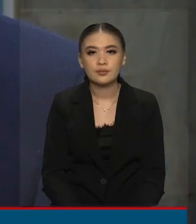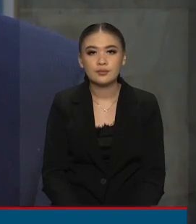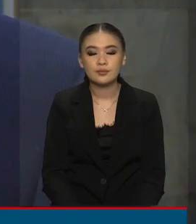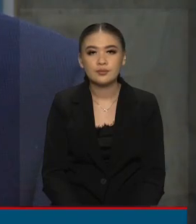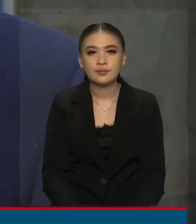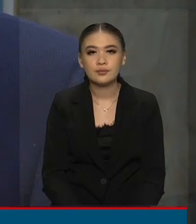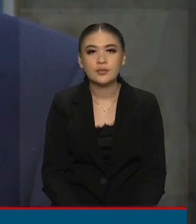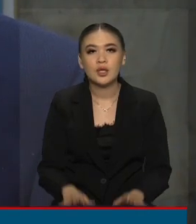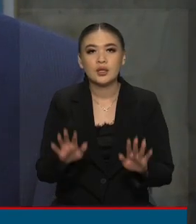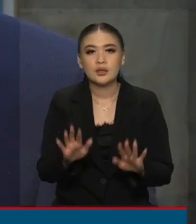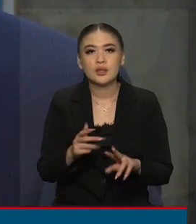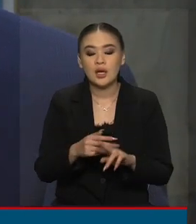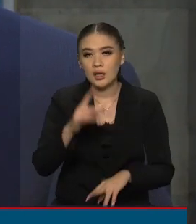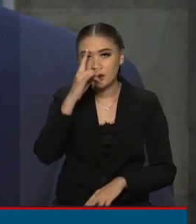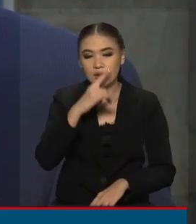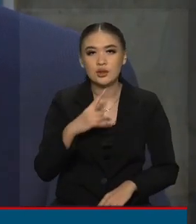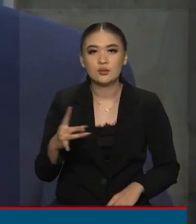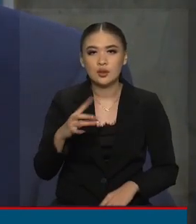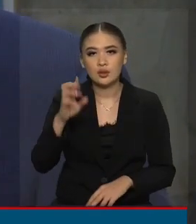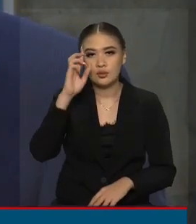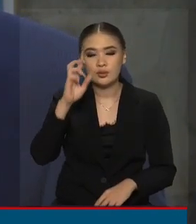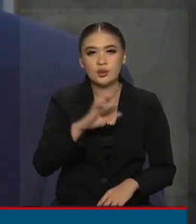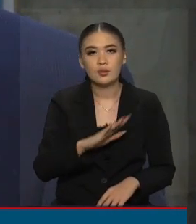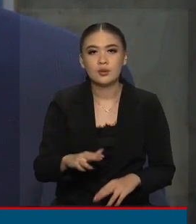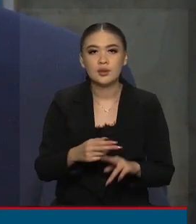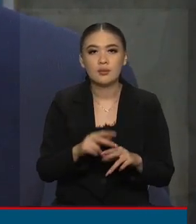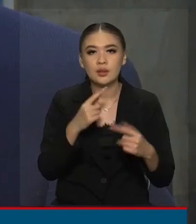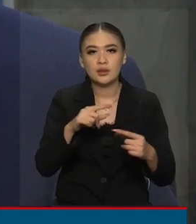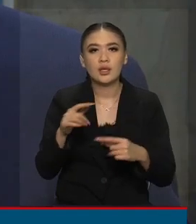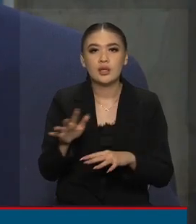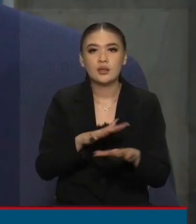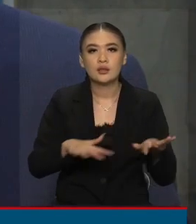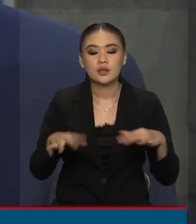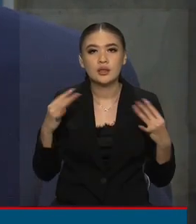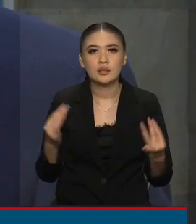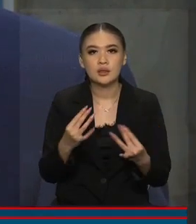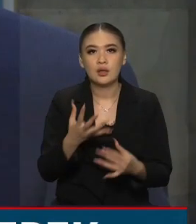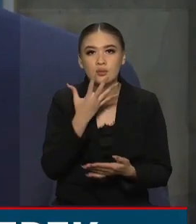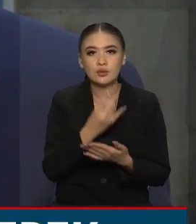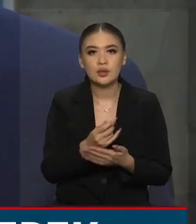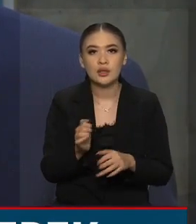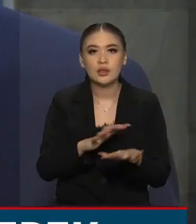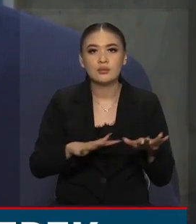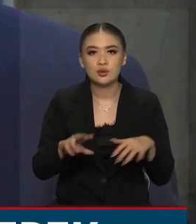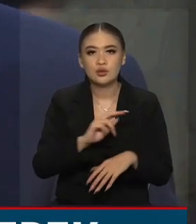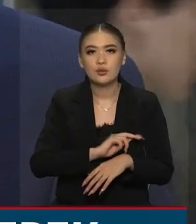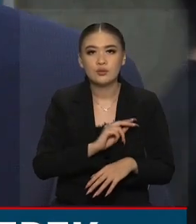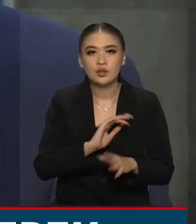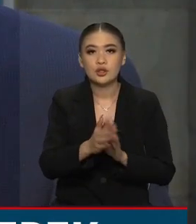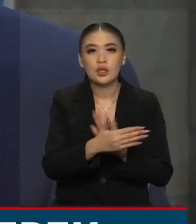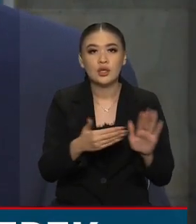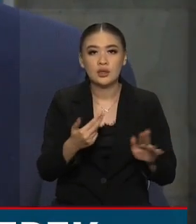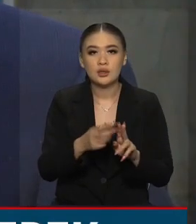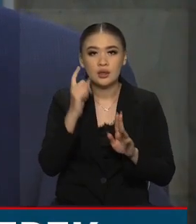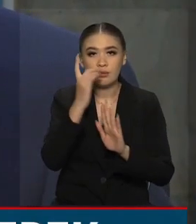Отыңайтқыштарға тек қана Қазақстан Республикасының үкіметі емес, басқа елдердің үкіметтері да оған қызығып, өзінің елмен жұмыс жасауға шақырып жатыр. Соны